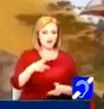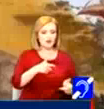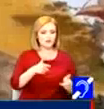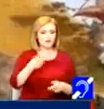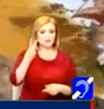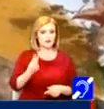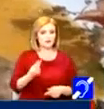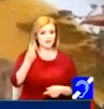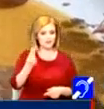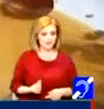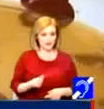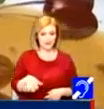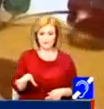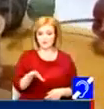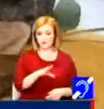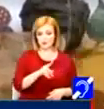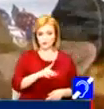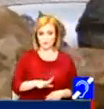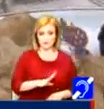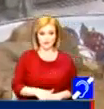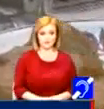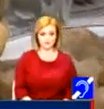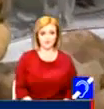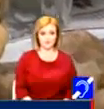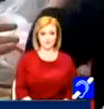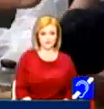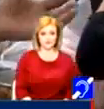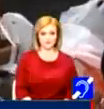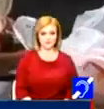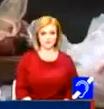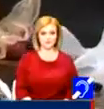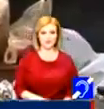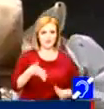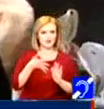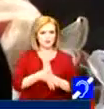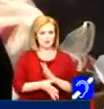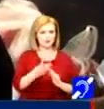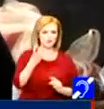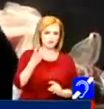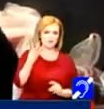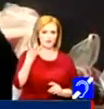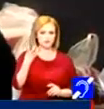Sarmalele, bucatele din curcan și plăcintele au fost nelipsite de pe masa de blajini. 300-400 de dolari.